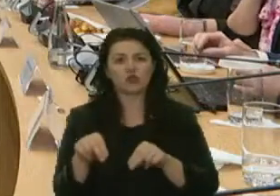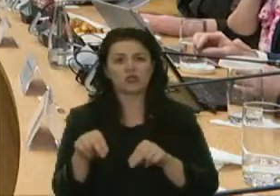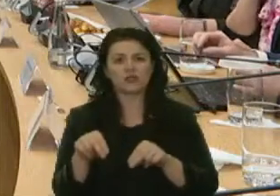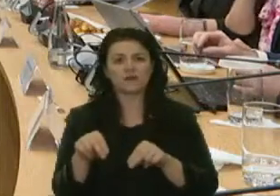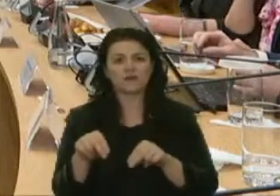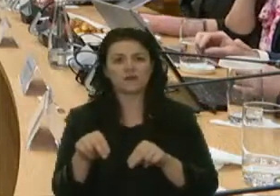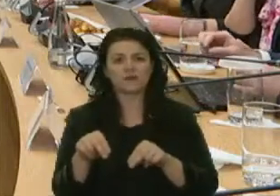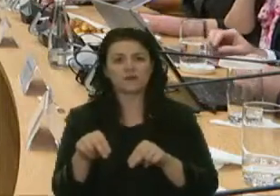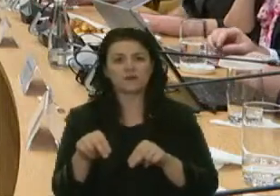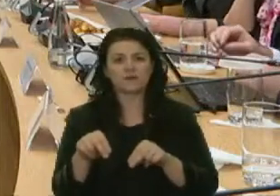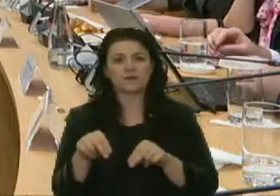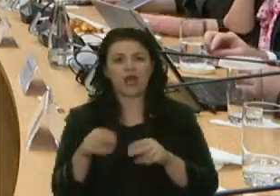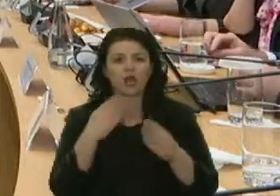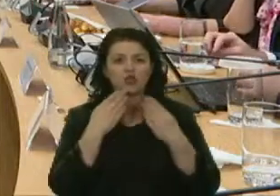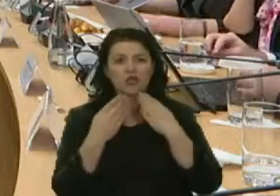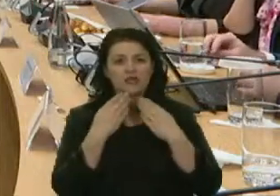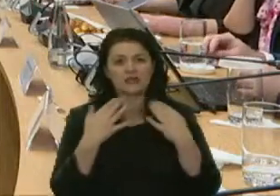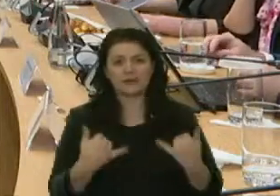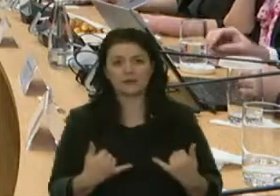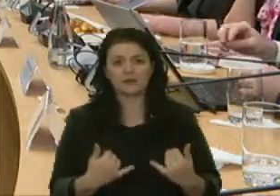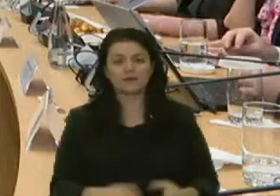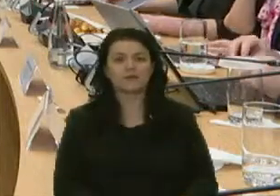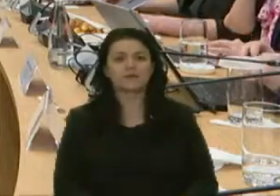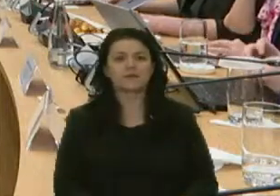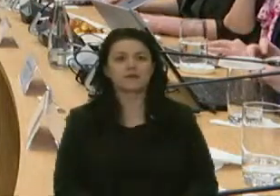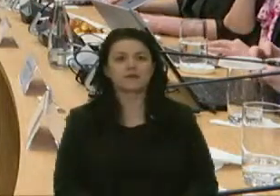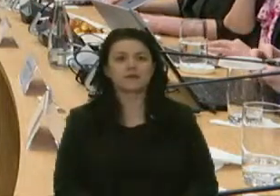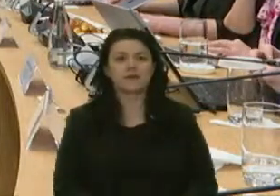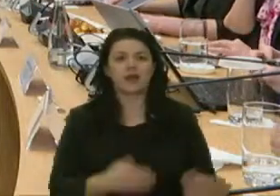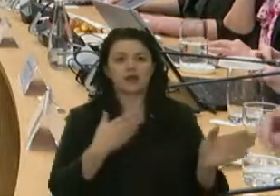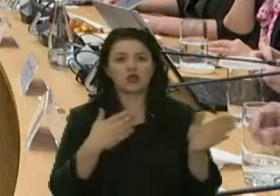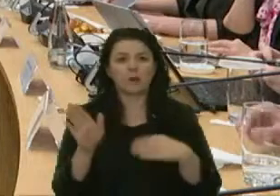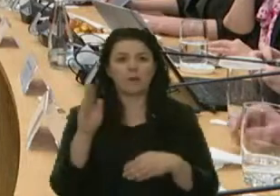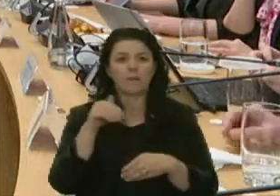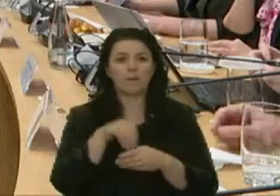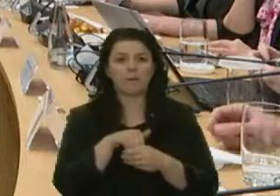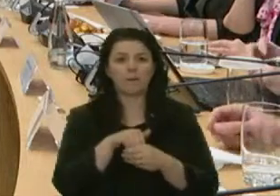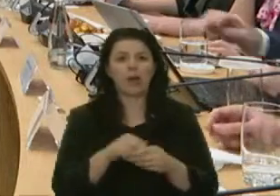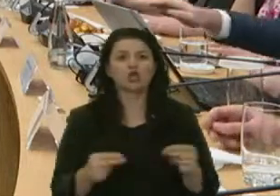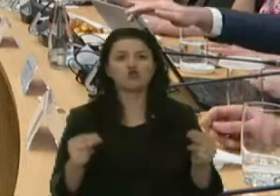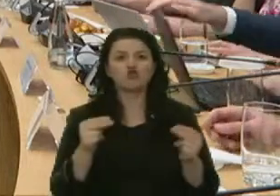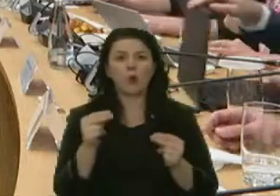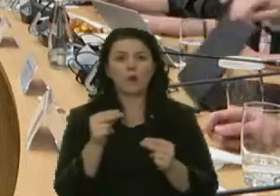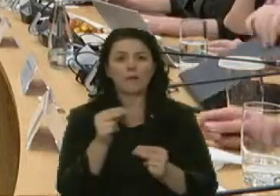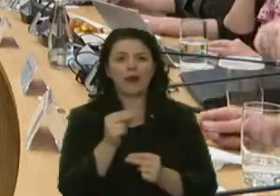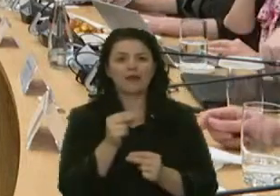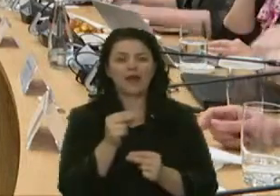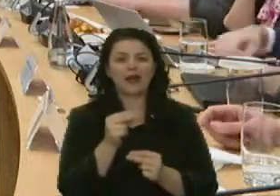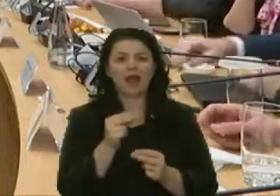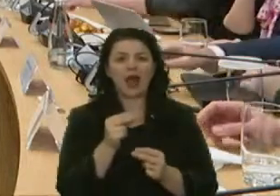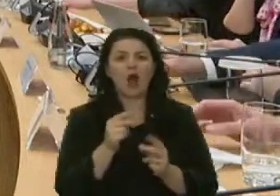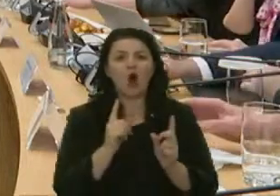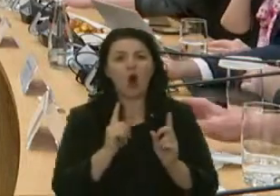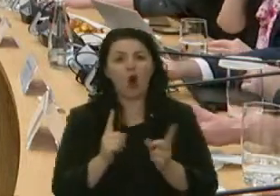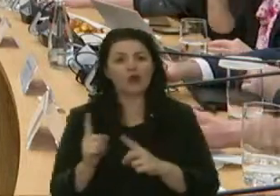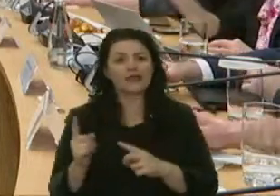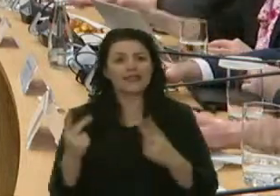ajuns la ședință supun la vot suplimentare ordinii de